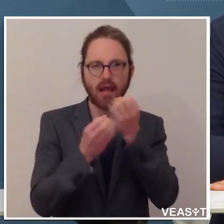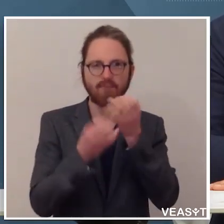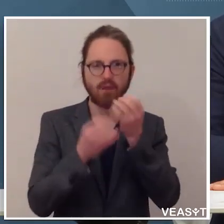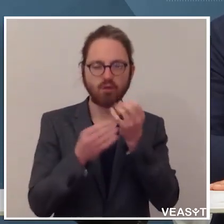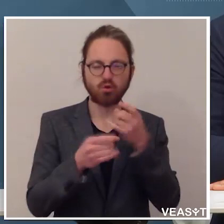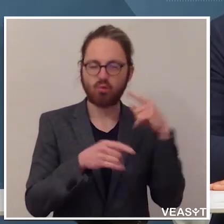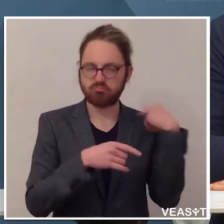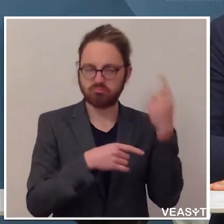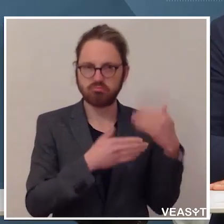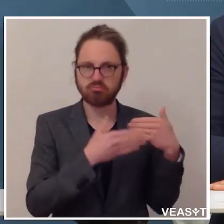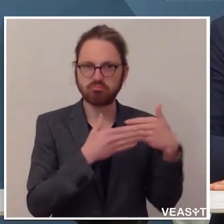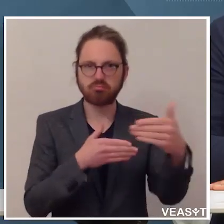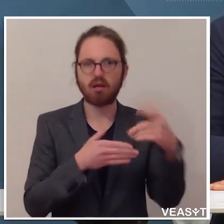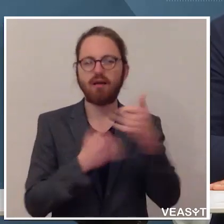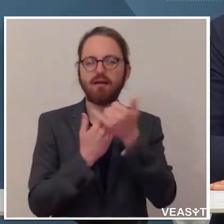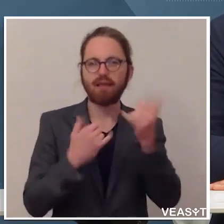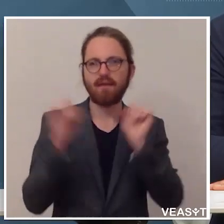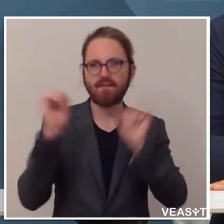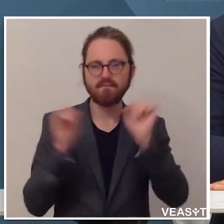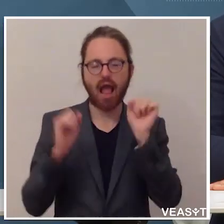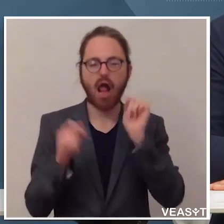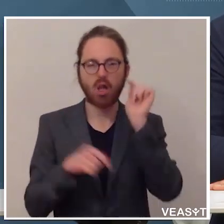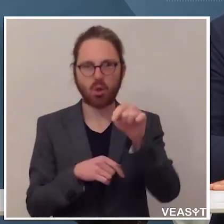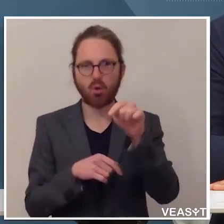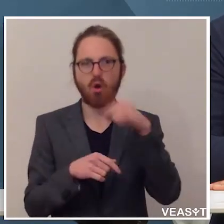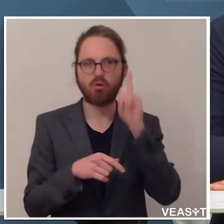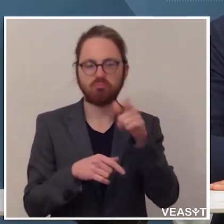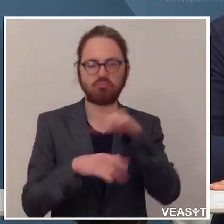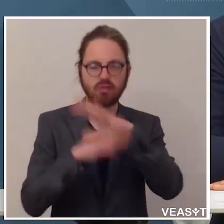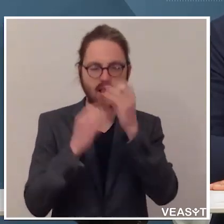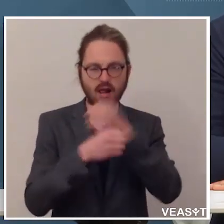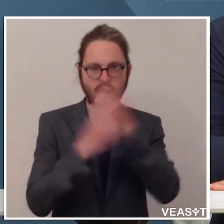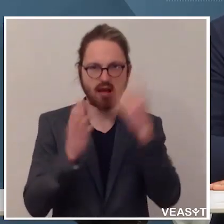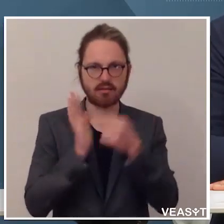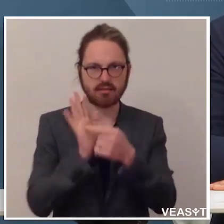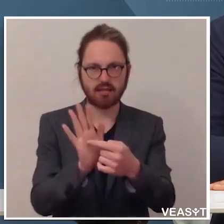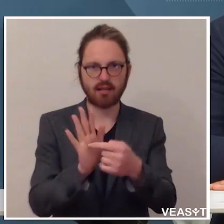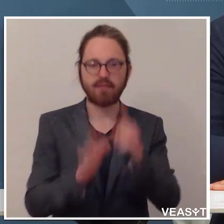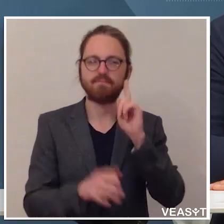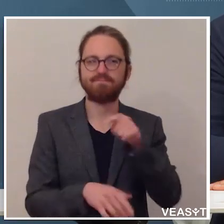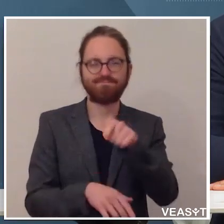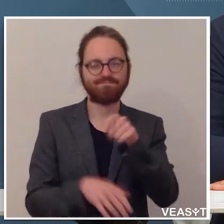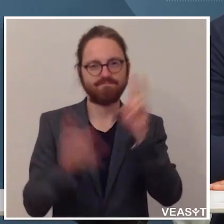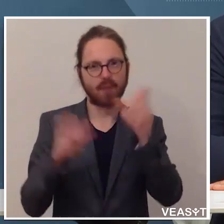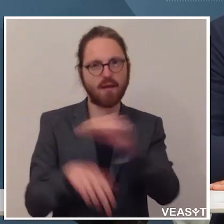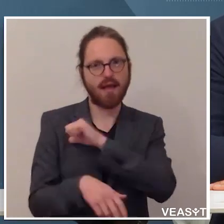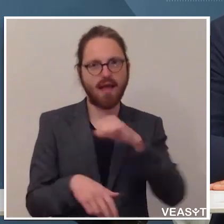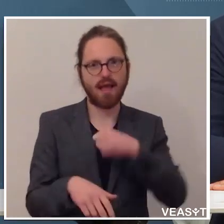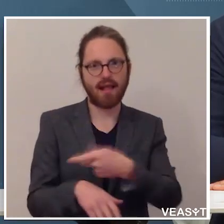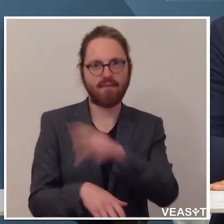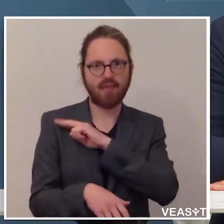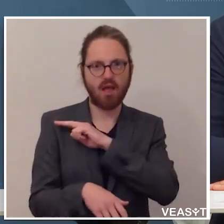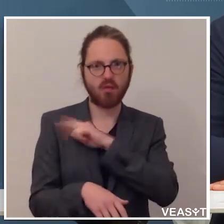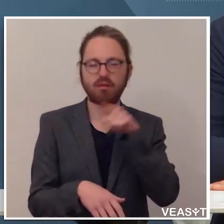wo eben die genauen Verhaltensregeln definiert werden. Und da sind wir wieder bei der Eigenverantwortung. Es ist ganz wichtig, dass wir uns an diese